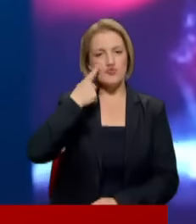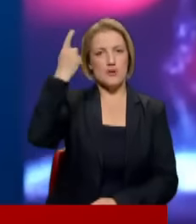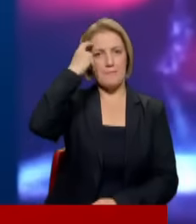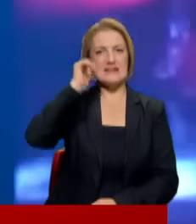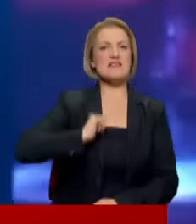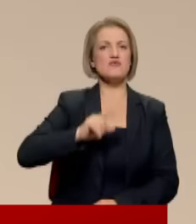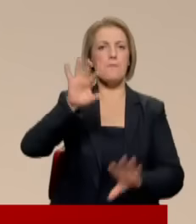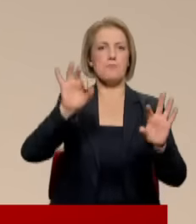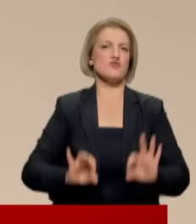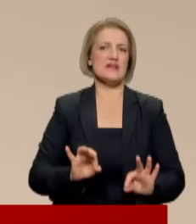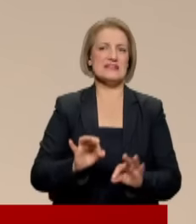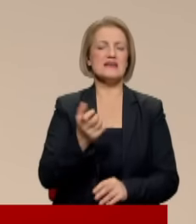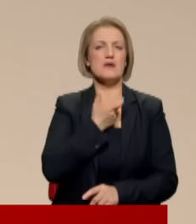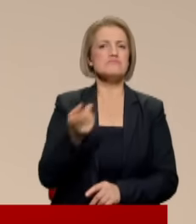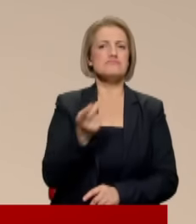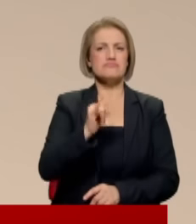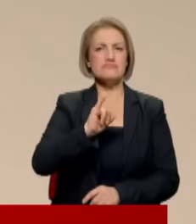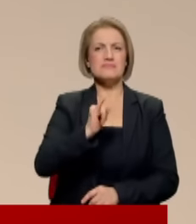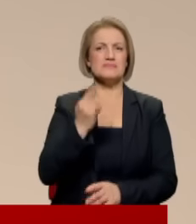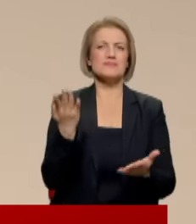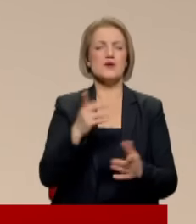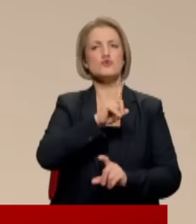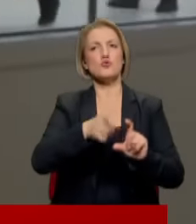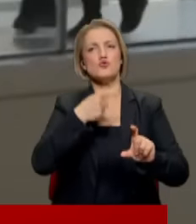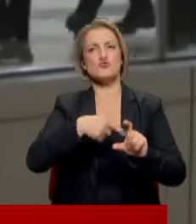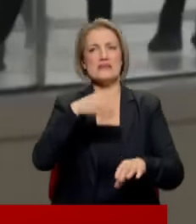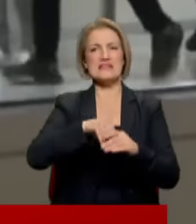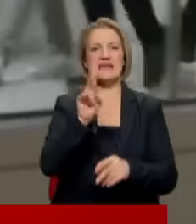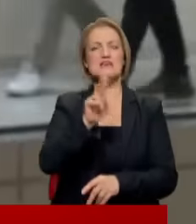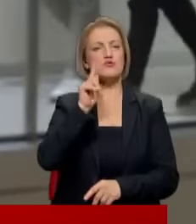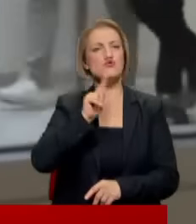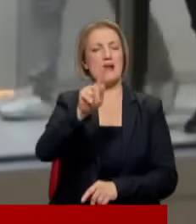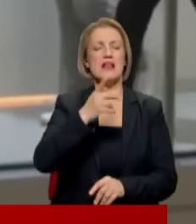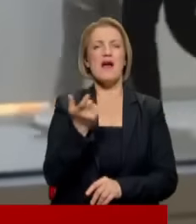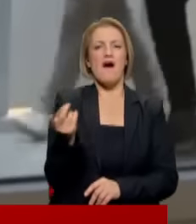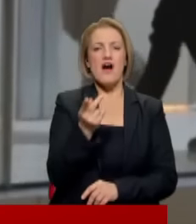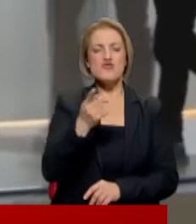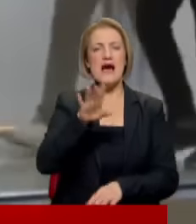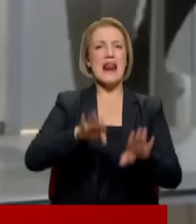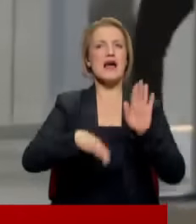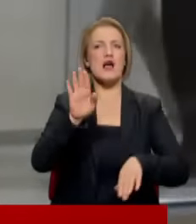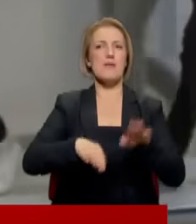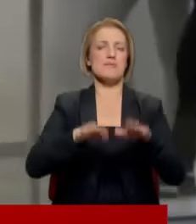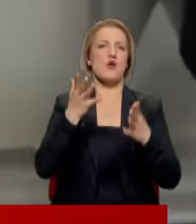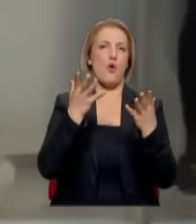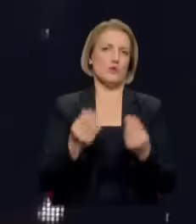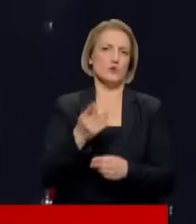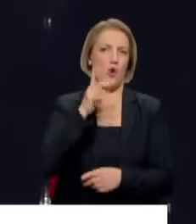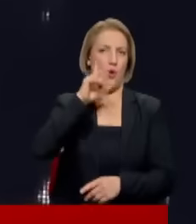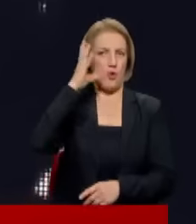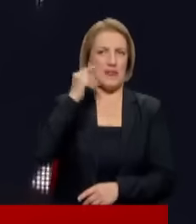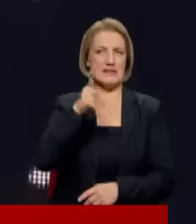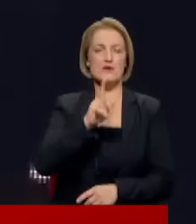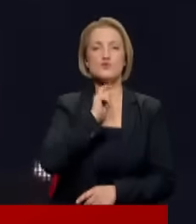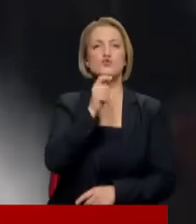başsavcılığının başlattığı yasa dışı bahsi teşvik soruşturmasında 20 şüphelinin yasa dışı bahis reklamlarında yer aldığı belirlendi